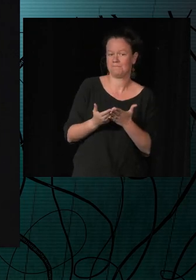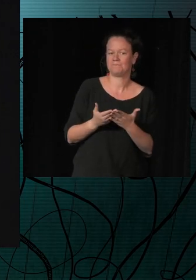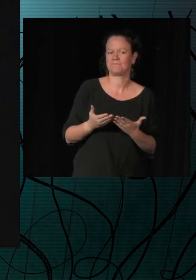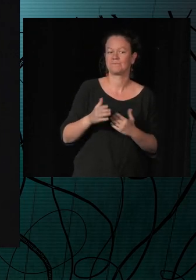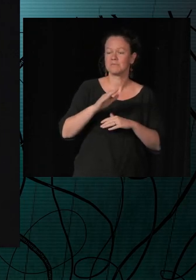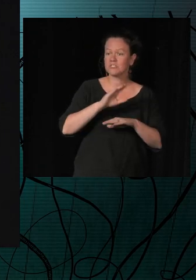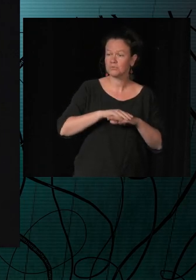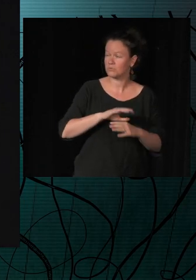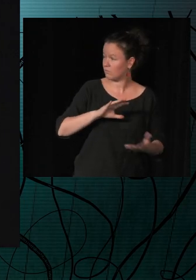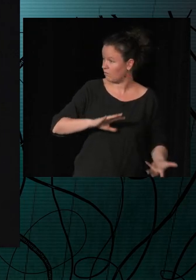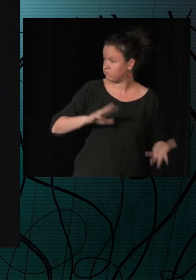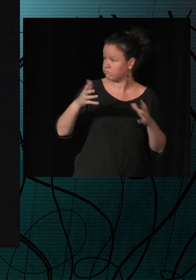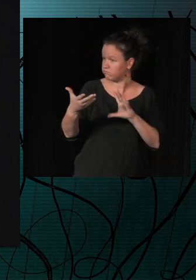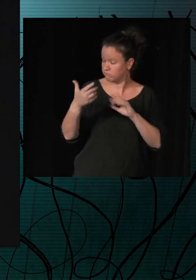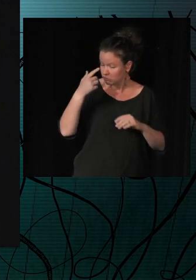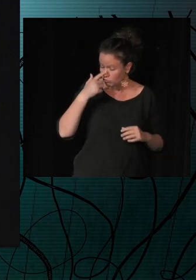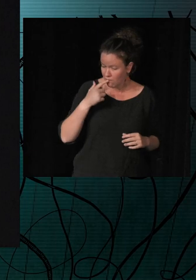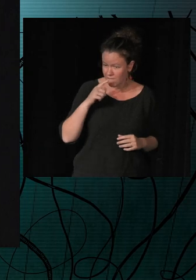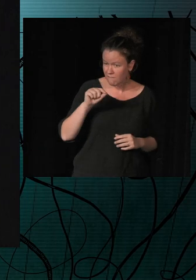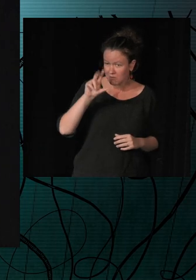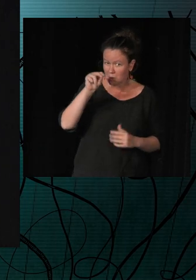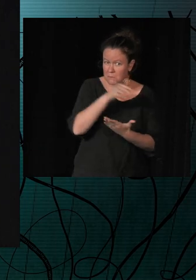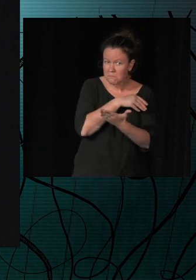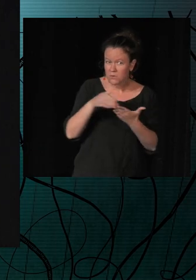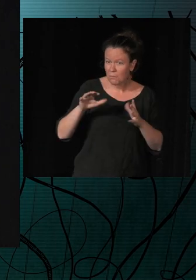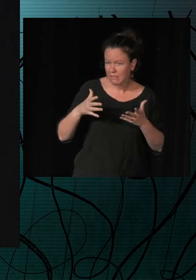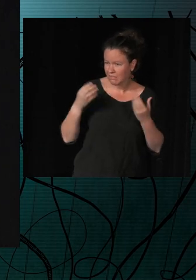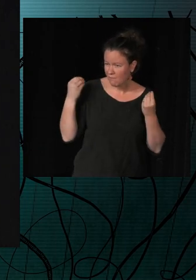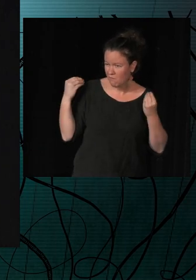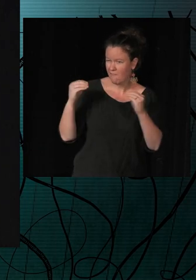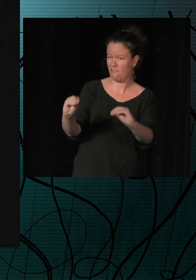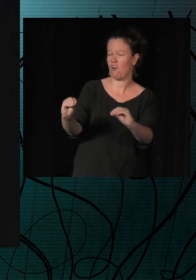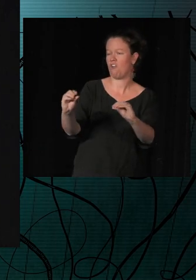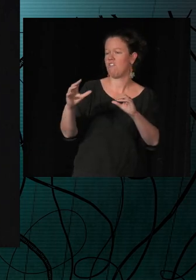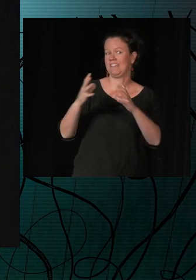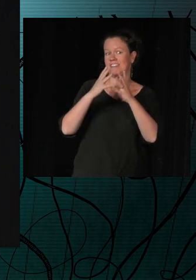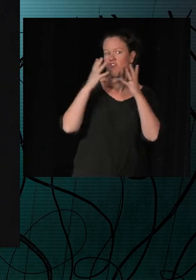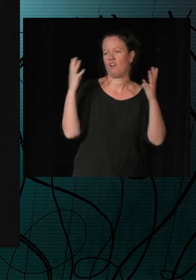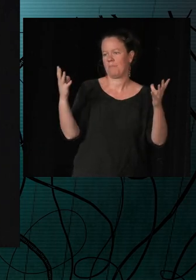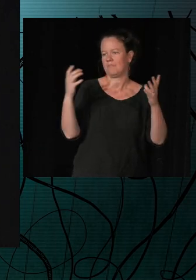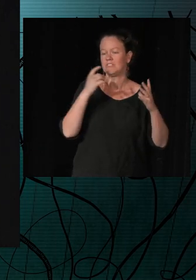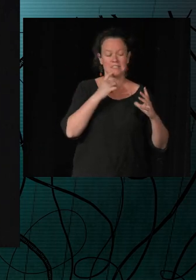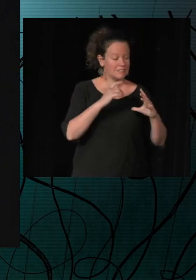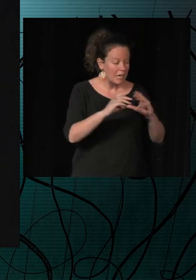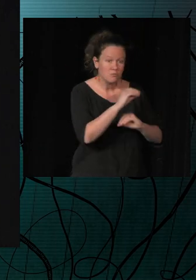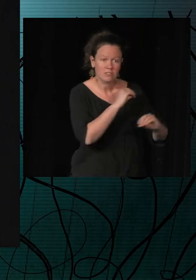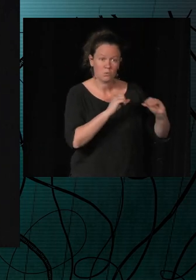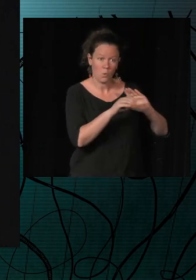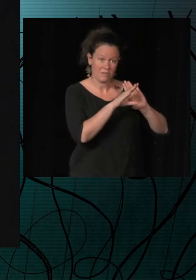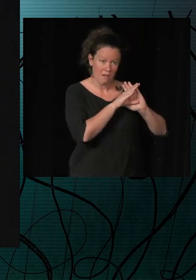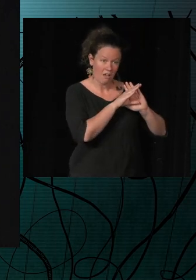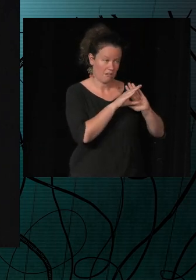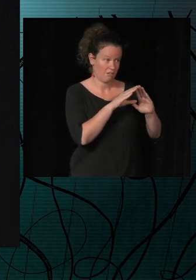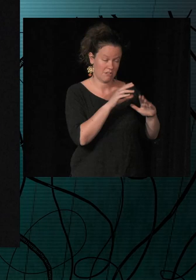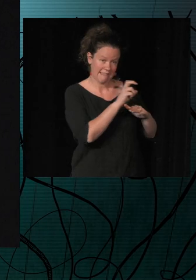combien ils ont vendu d'eldden ring entre 20 et 30 millions enfin c'est absolument énorme euh bah forcément ça cette réputation est restée elle touche pas tout le